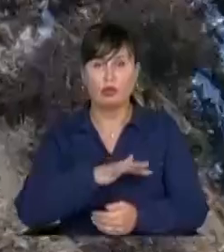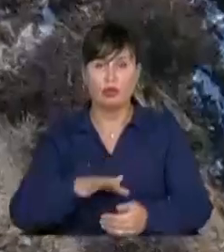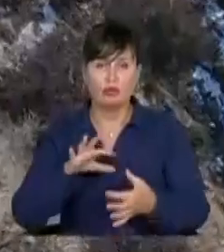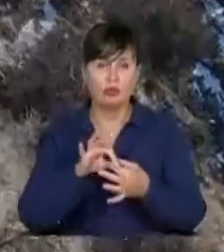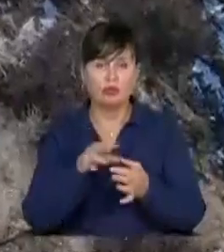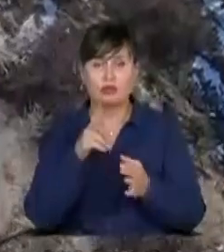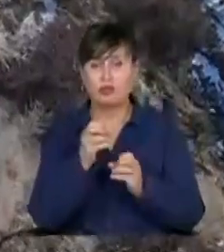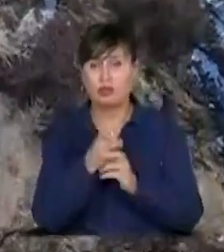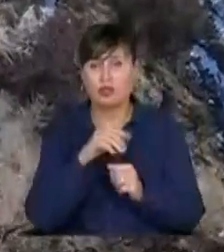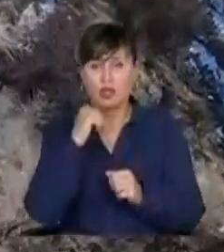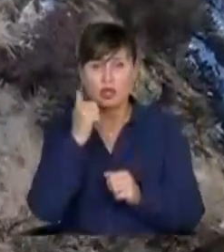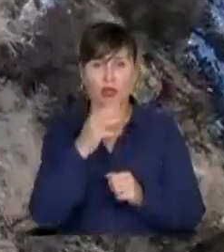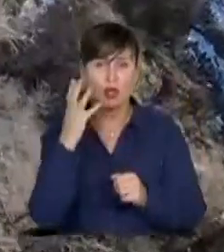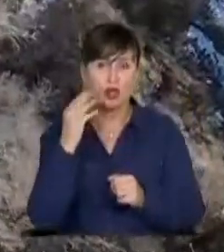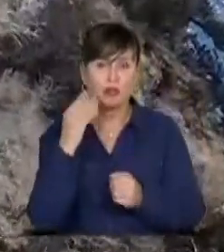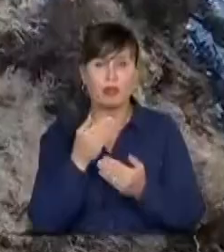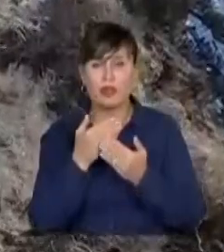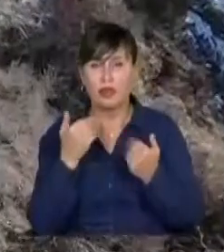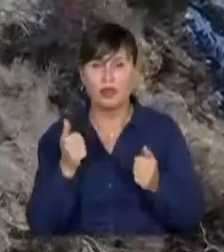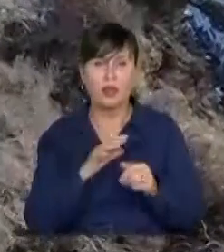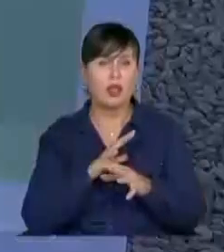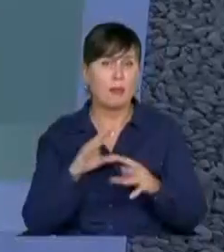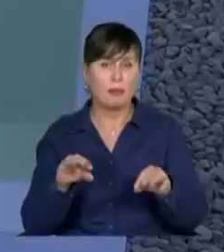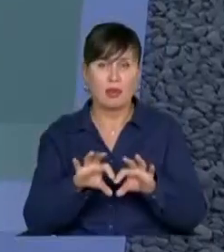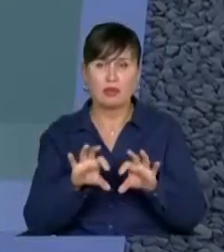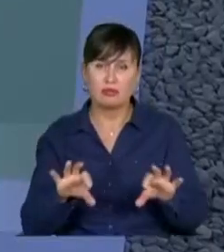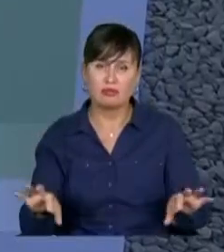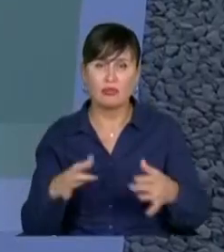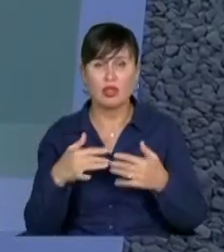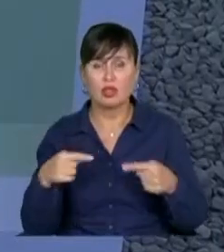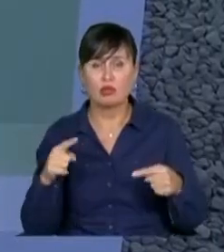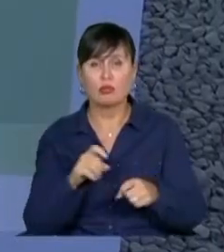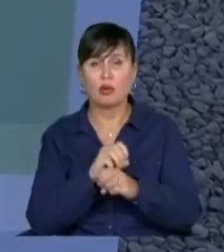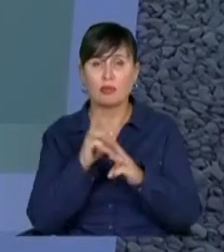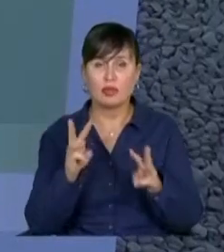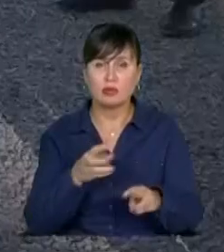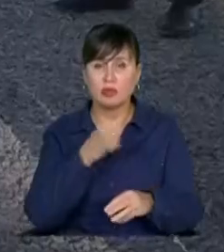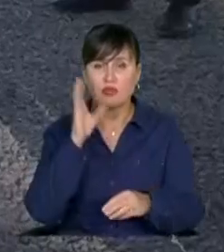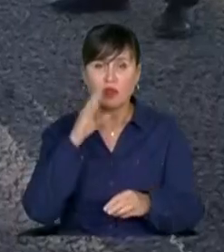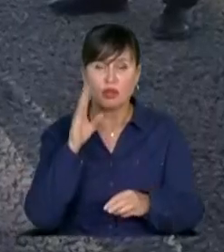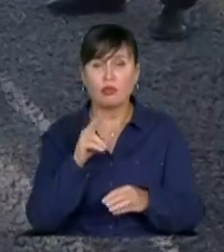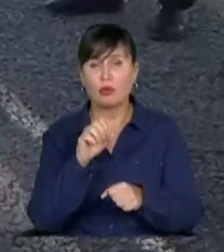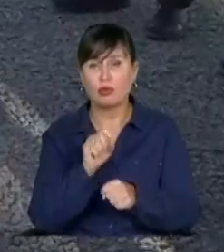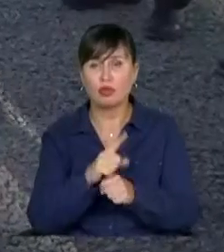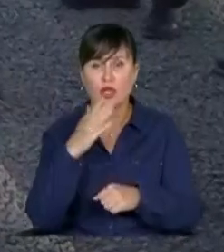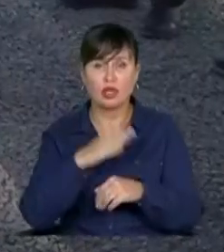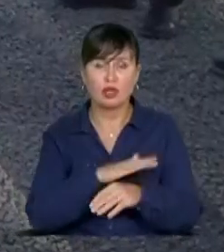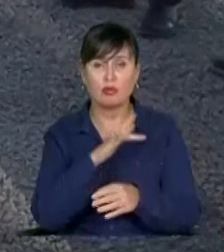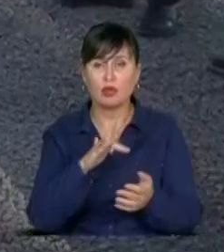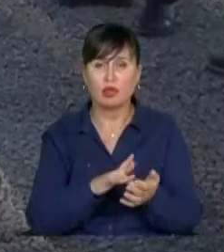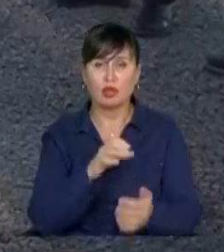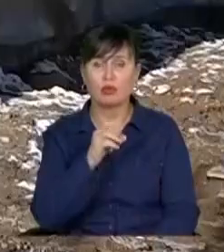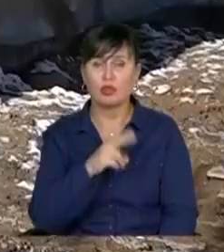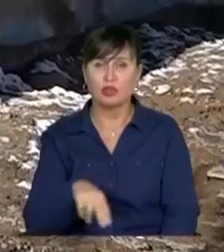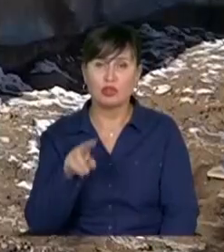2014 году к Алматы отсутствовали инженерные сети чтобы обеспечить микрорайон питьевой водой по поручению Акима города Гер Булата